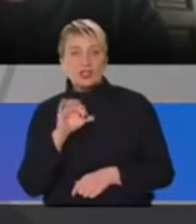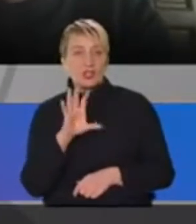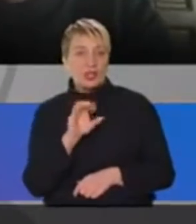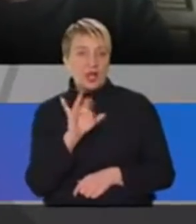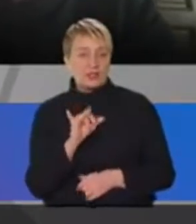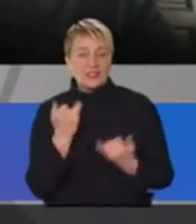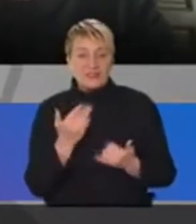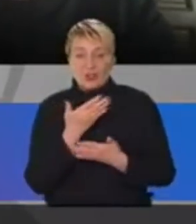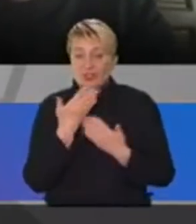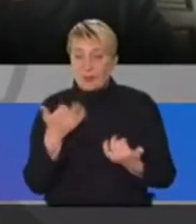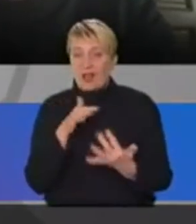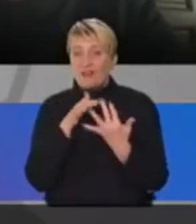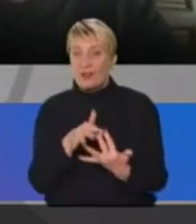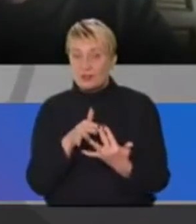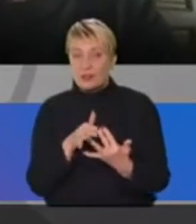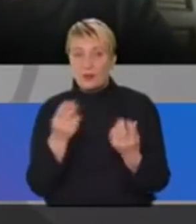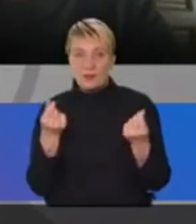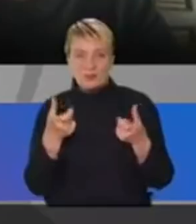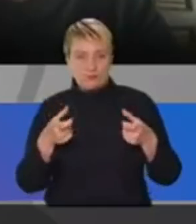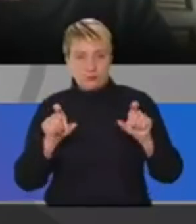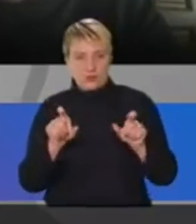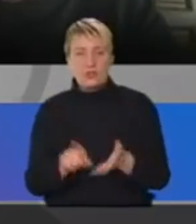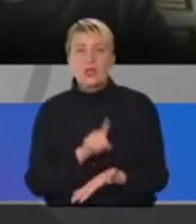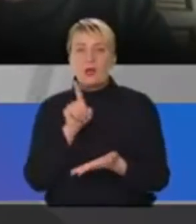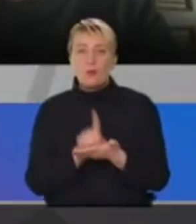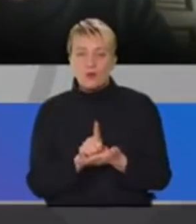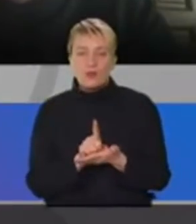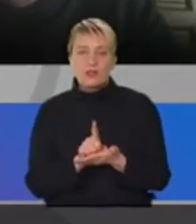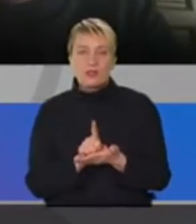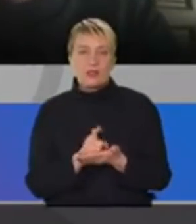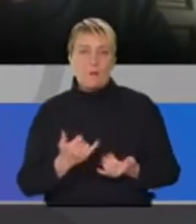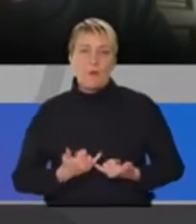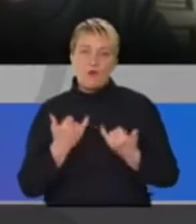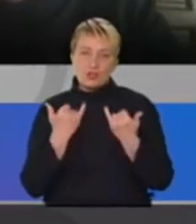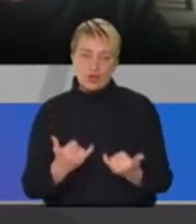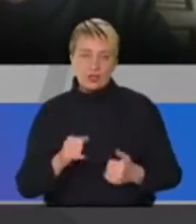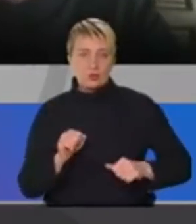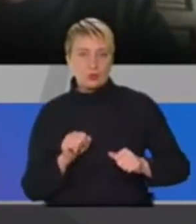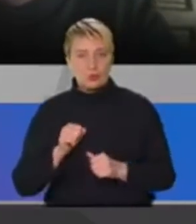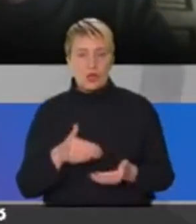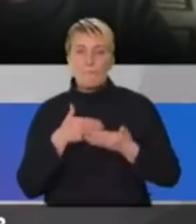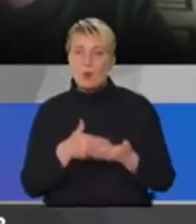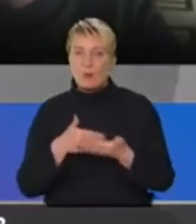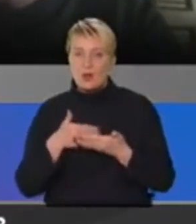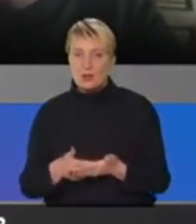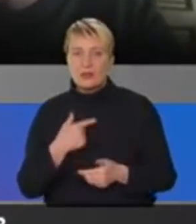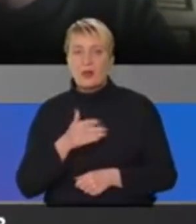війни, і ціни повинні рости. Ми повинні все-таки поважати один одного і допомагати один одному. Тому що ми